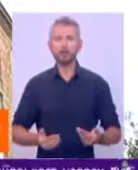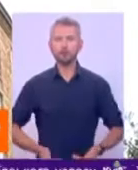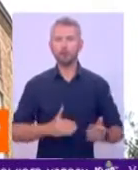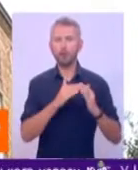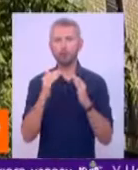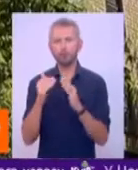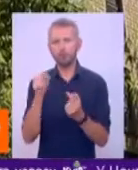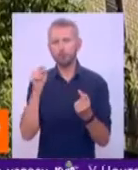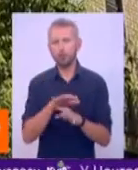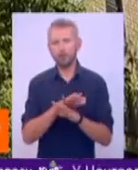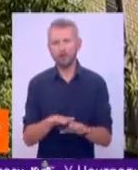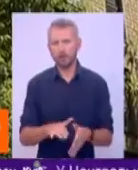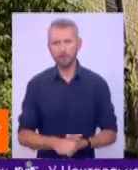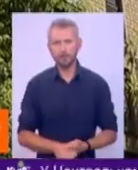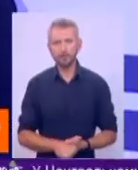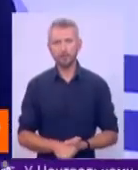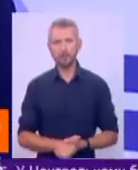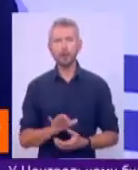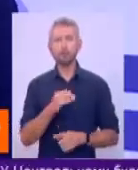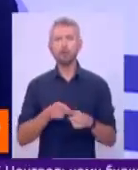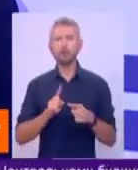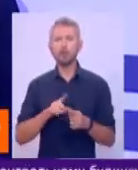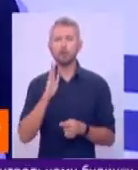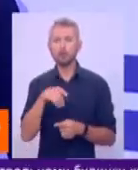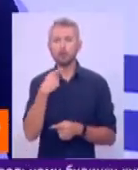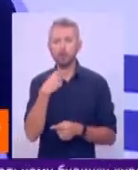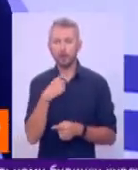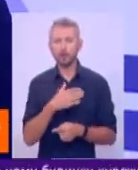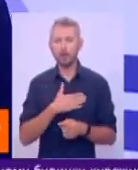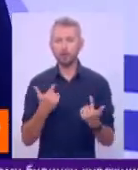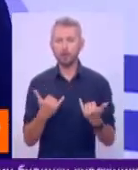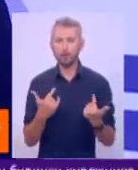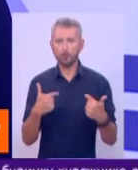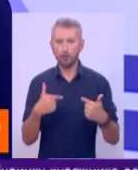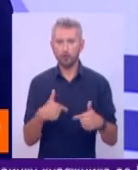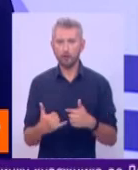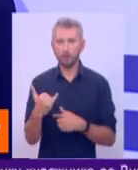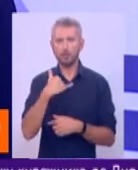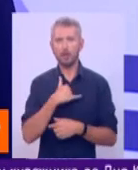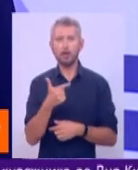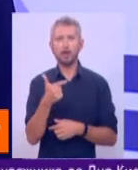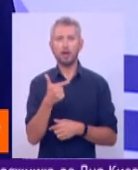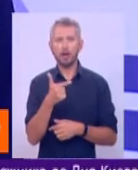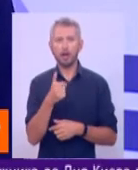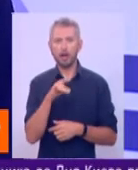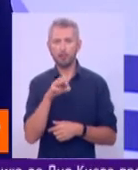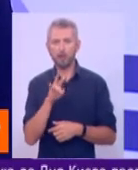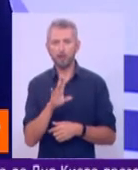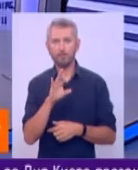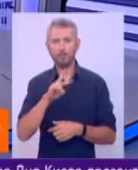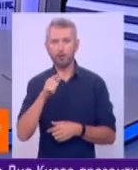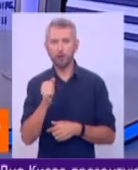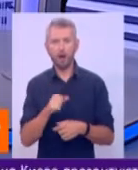фонду недоцільно. Про це ми будемо говорити з нашими сьогоднішніми гостями. До студії програми «Київ Лайв» завітав Герман